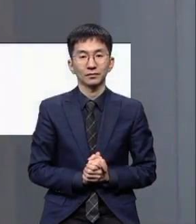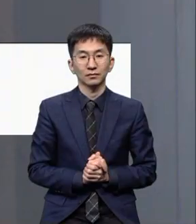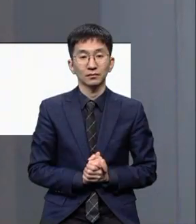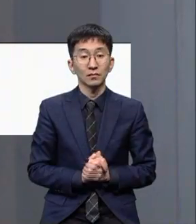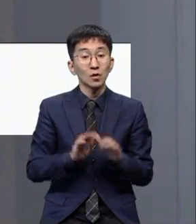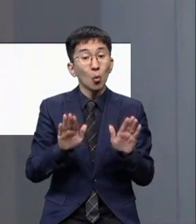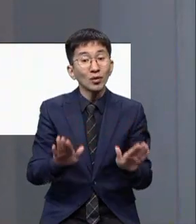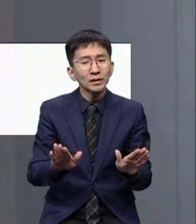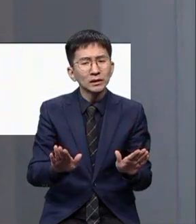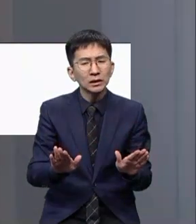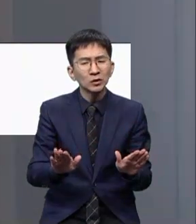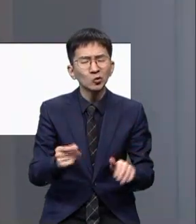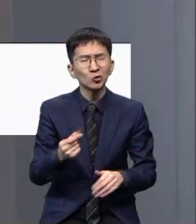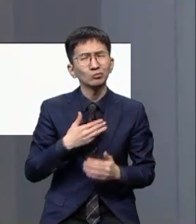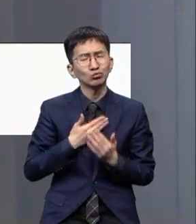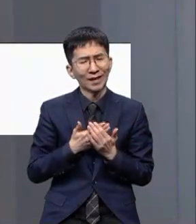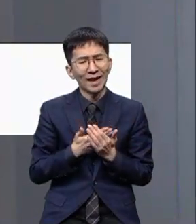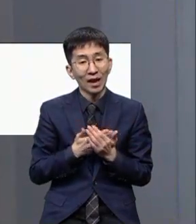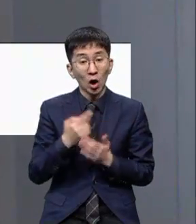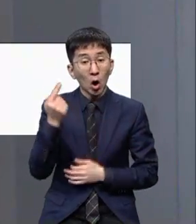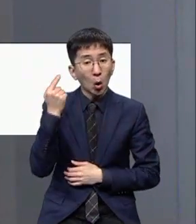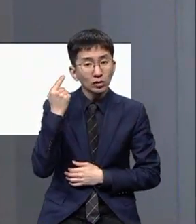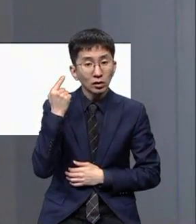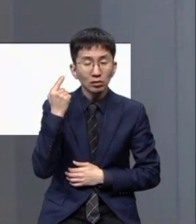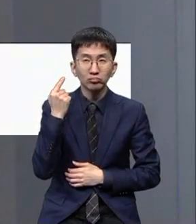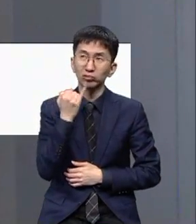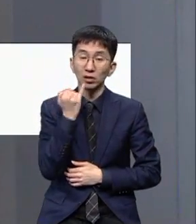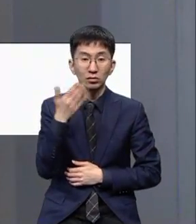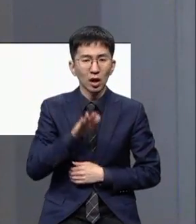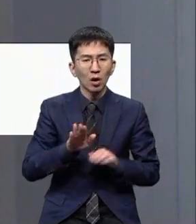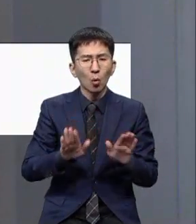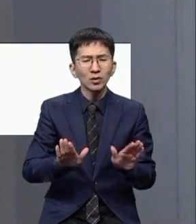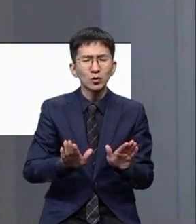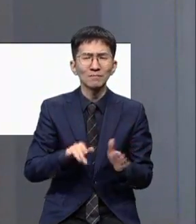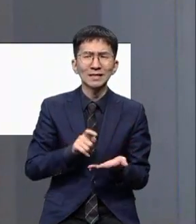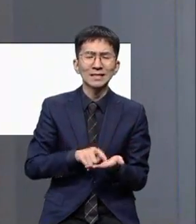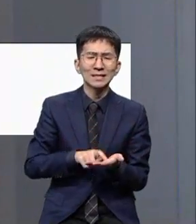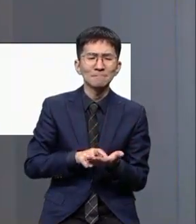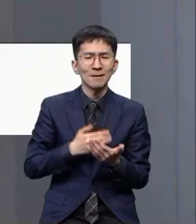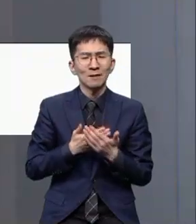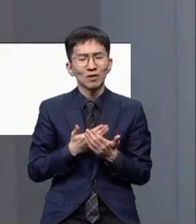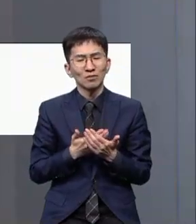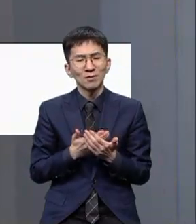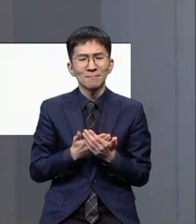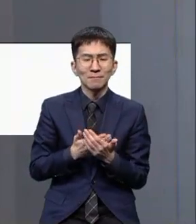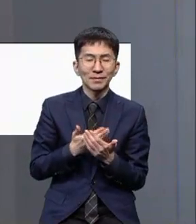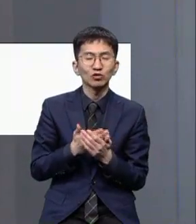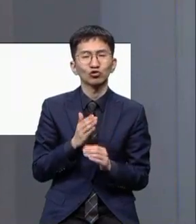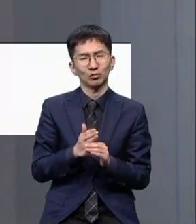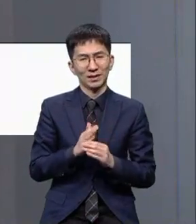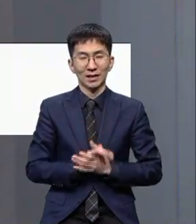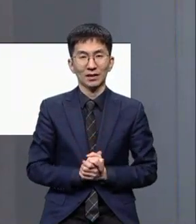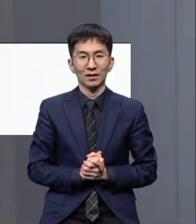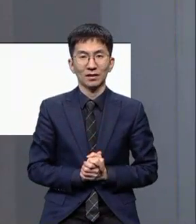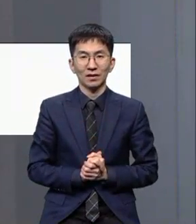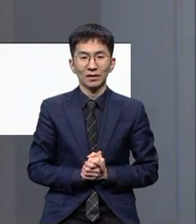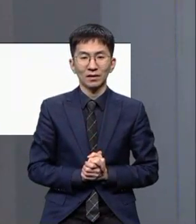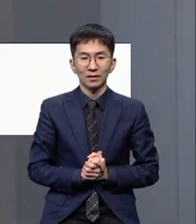오늘은 좀 그렇지, 오늘은. 어제까지는 몰랐는데 오늘은 좀 아무래도 그렇다고 그러는데 좀 불안하긴 불안하죠.